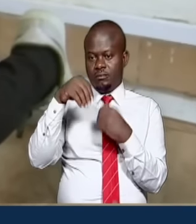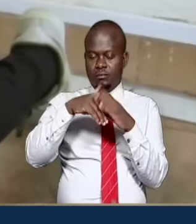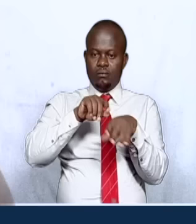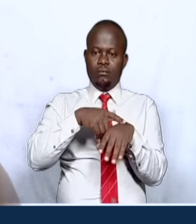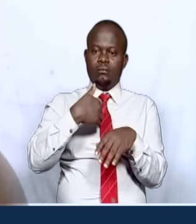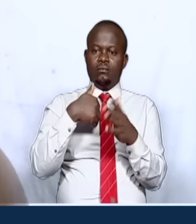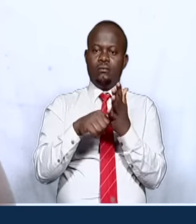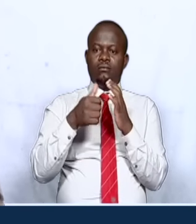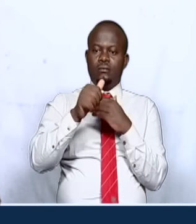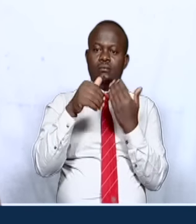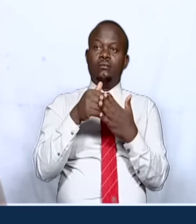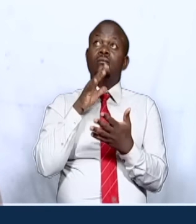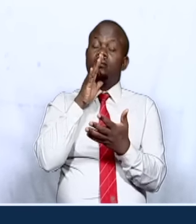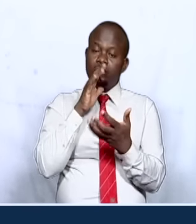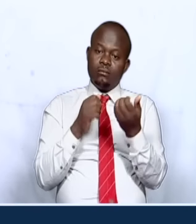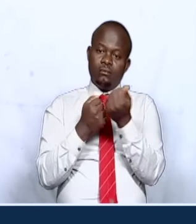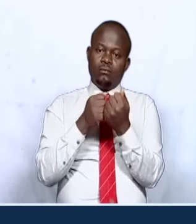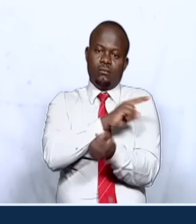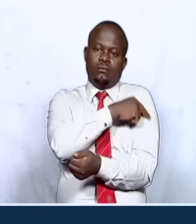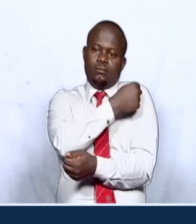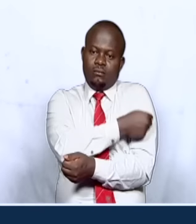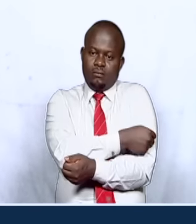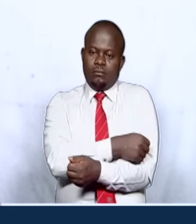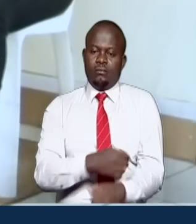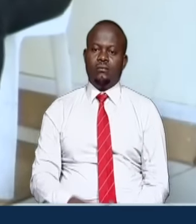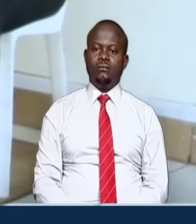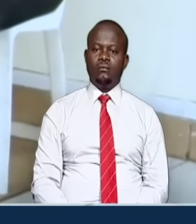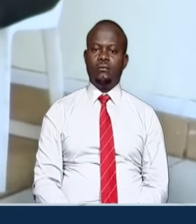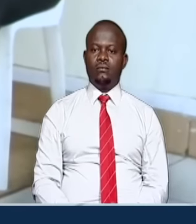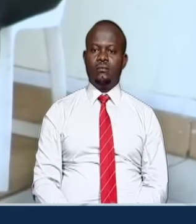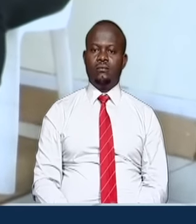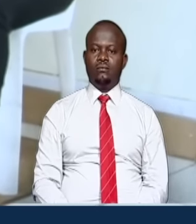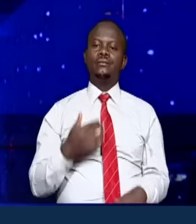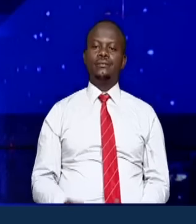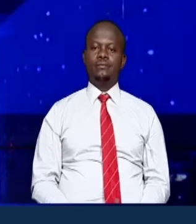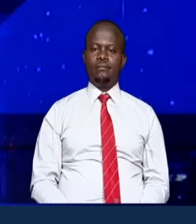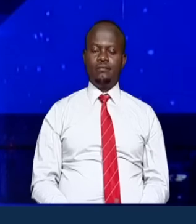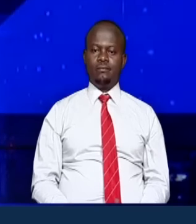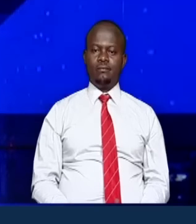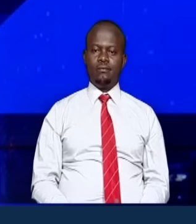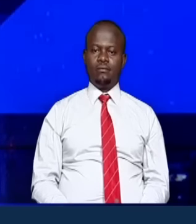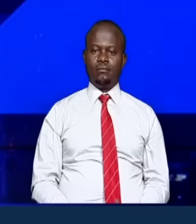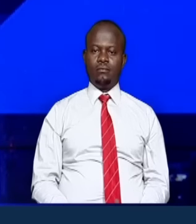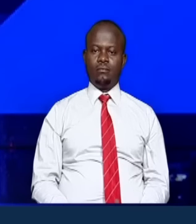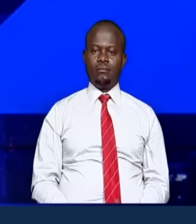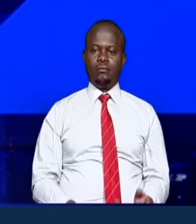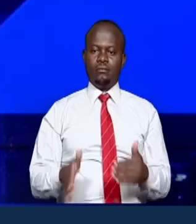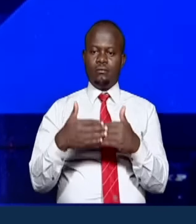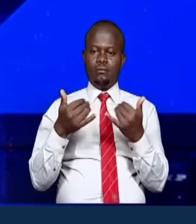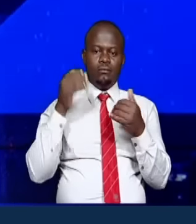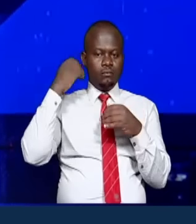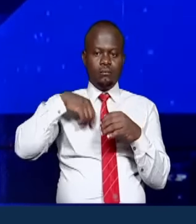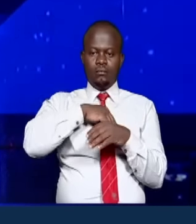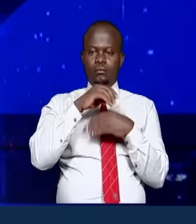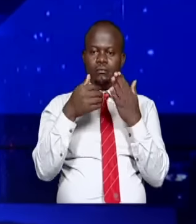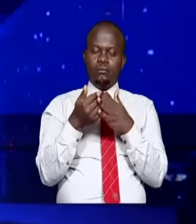n'icyo kibazo bagitegereje ubufasha bwo kwa muganga. Eme Bote Mushashi, i Kigali. Duhinira hano rero amakuru yacu.